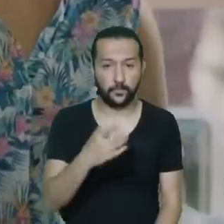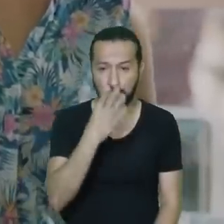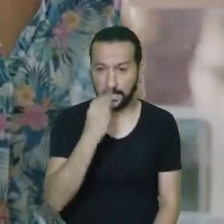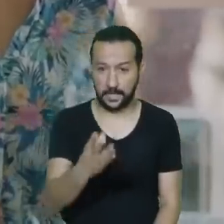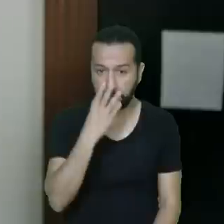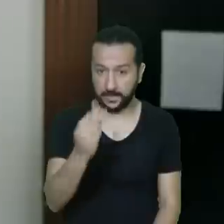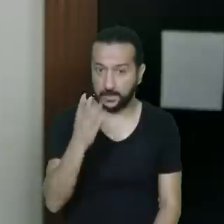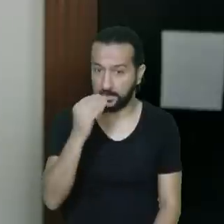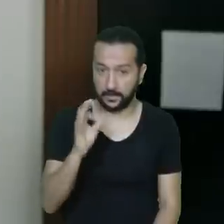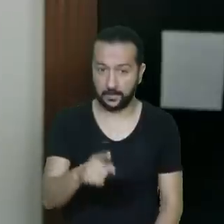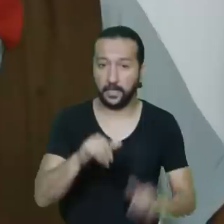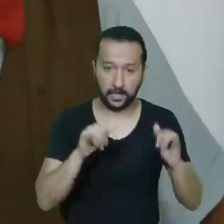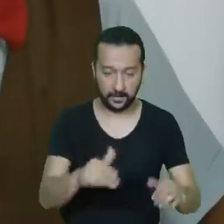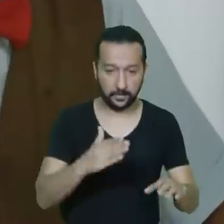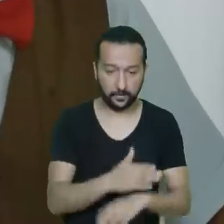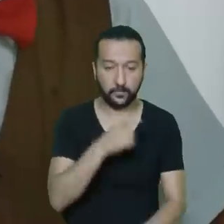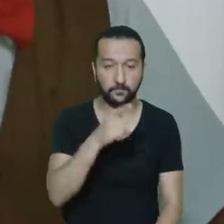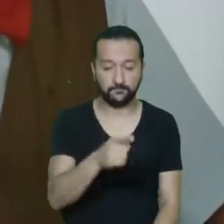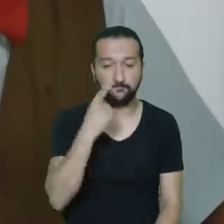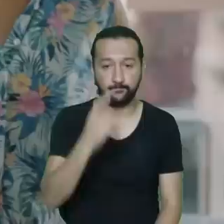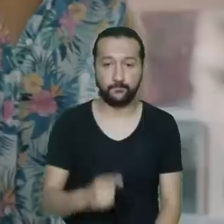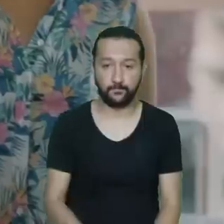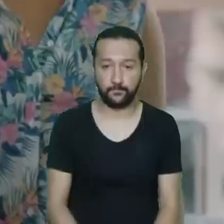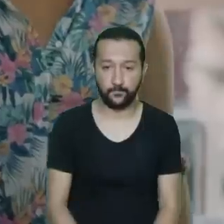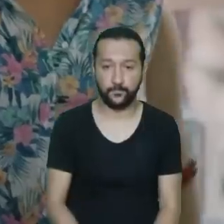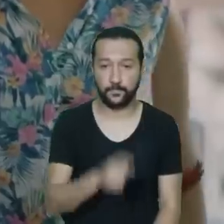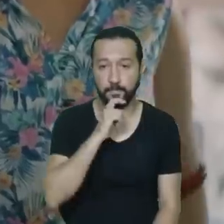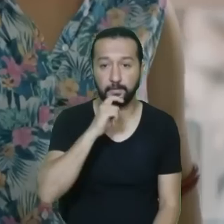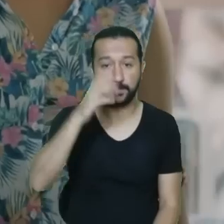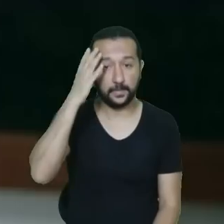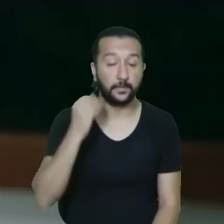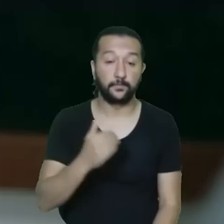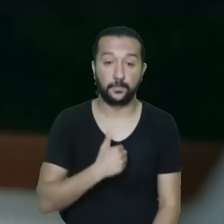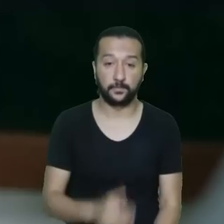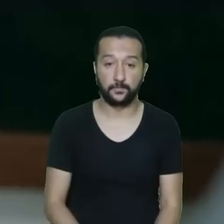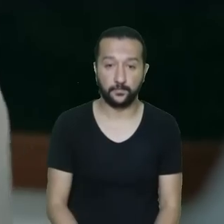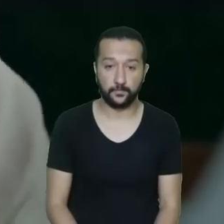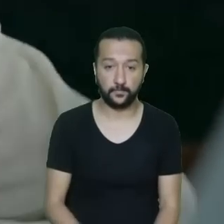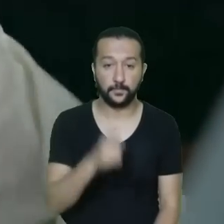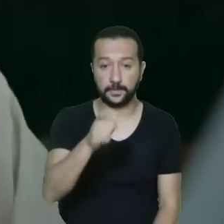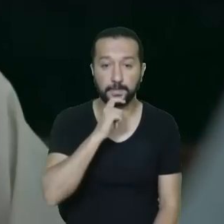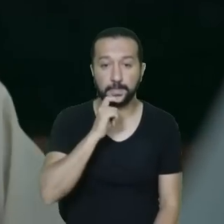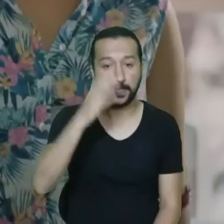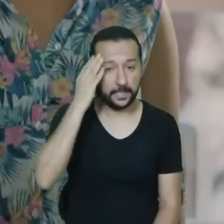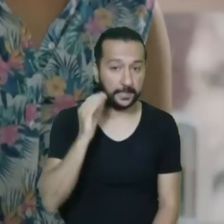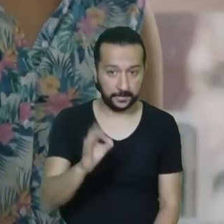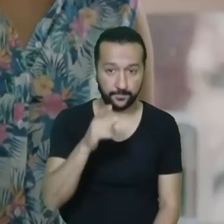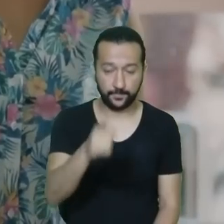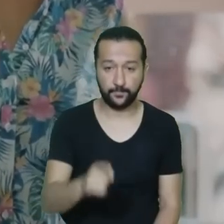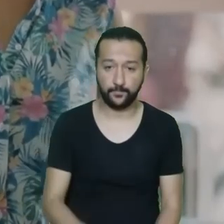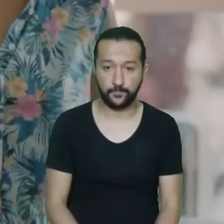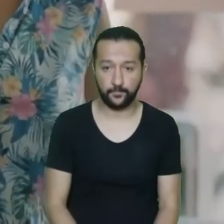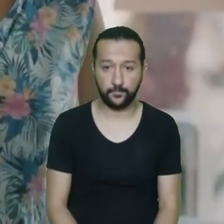Eşantiyon veriyorsunuz yani. Aynen. Asu, yanlış anladım ben. Yanlış anladın deme.